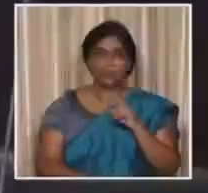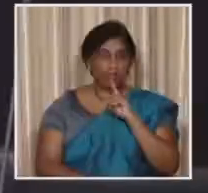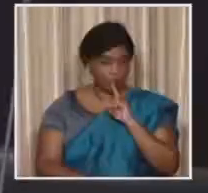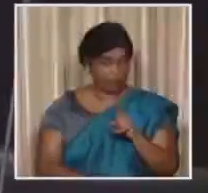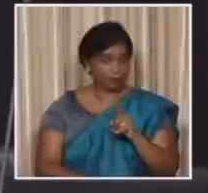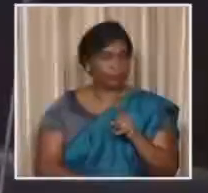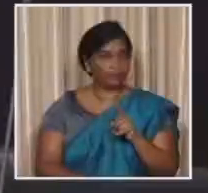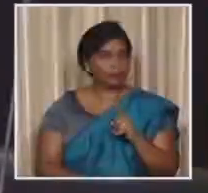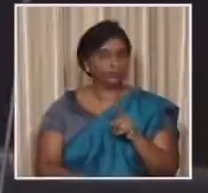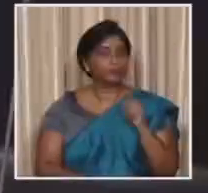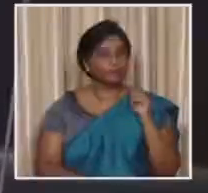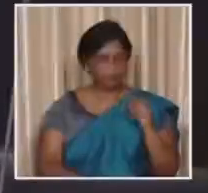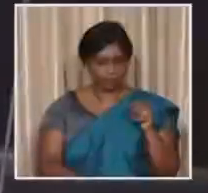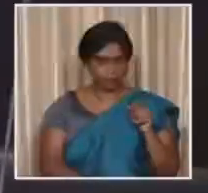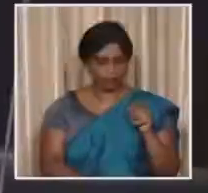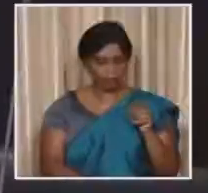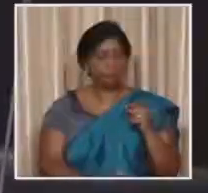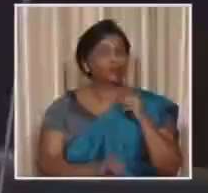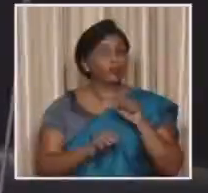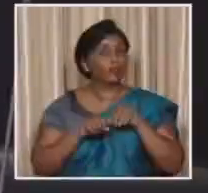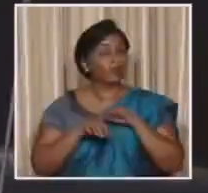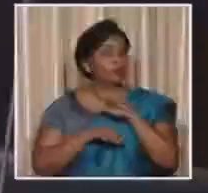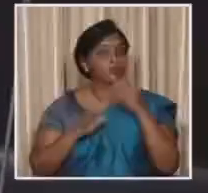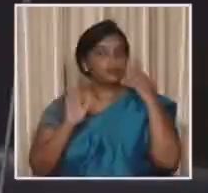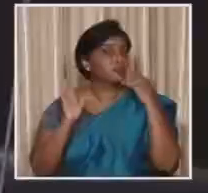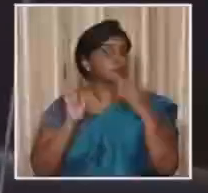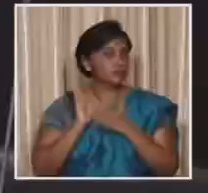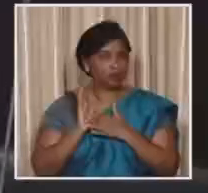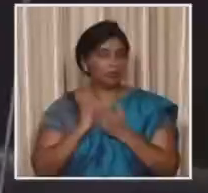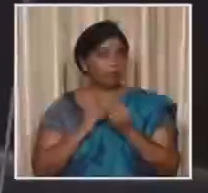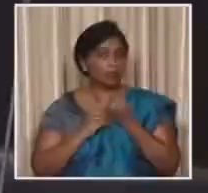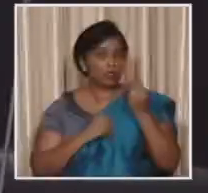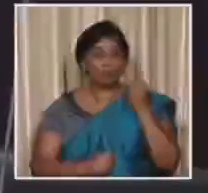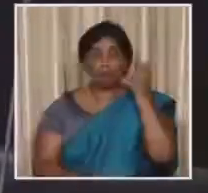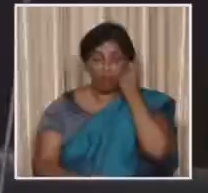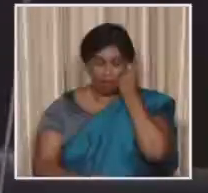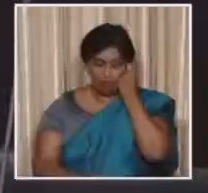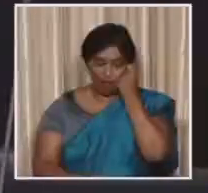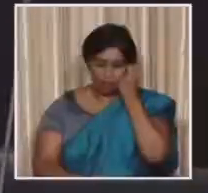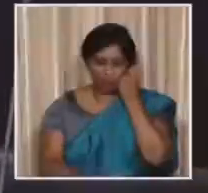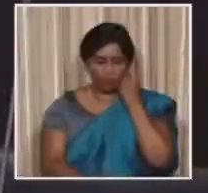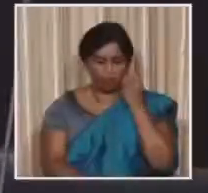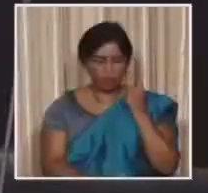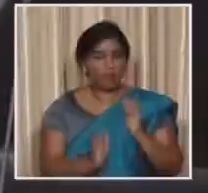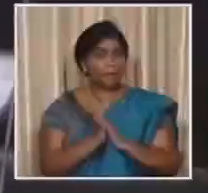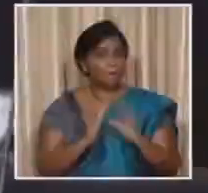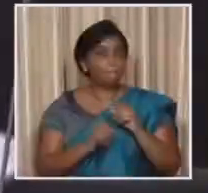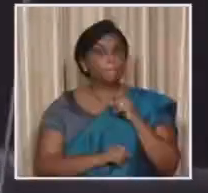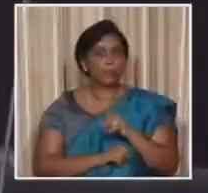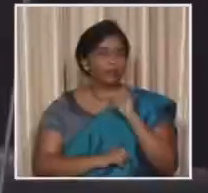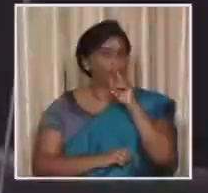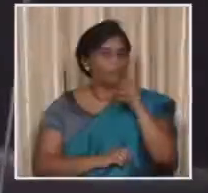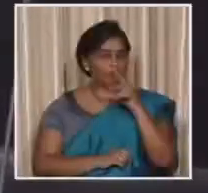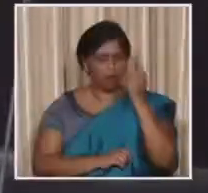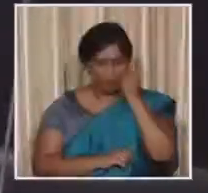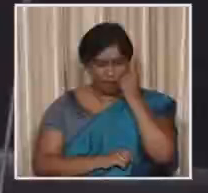ඉවරලා මේ ඒ ඒ ඒ සමාජයට අපි දීලා තියෙන මතය ජනමාධ්‍ය හරහා එහෙම වැරදි